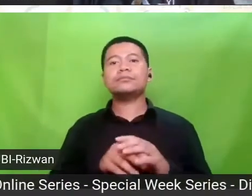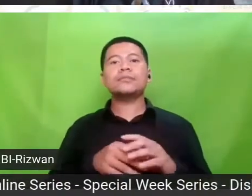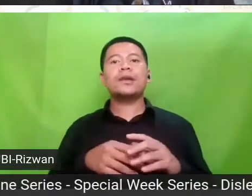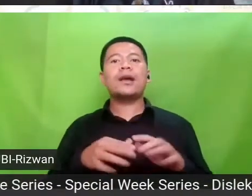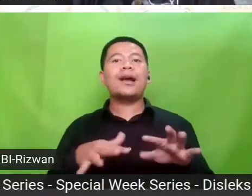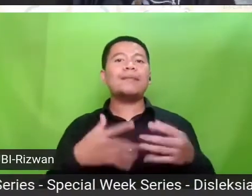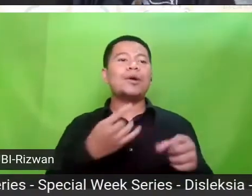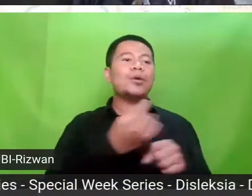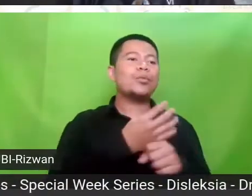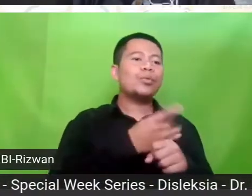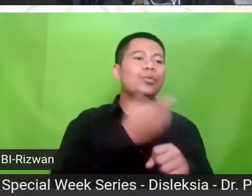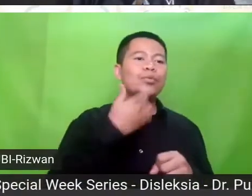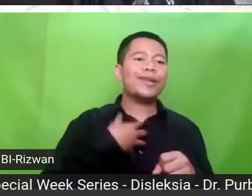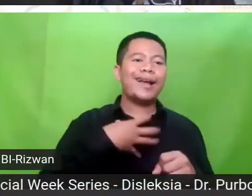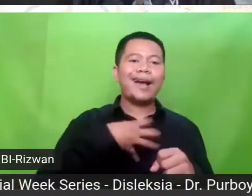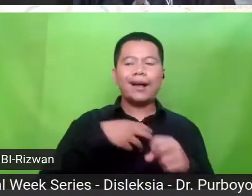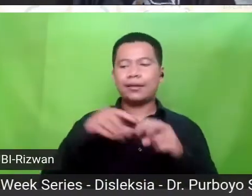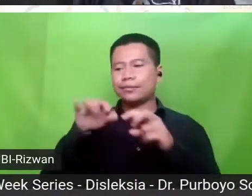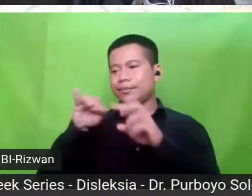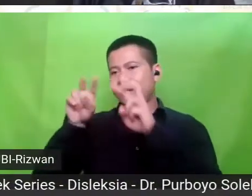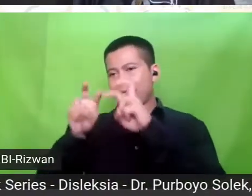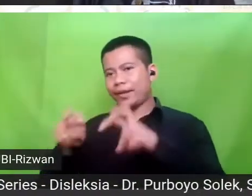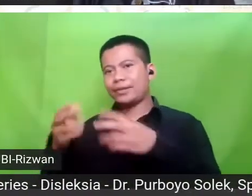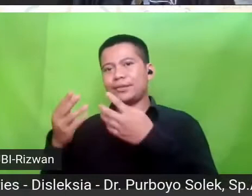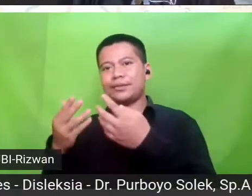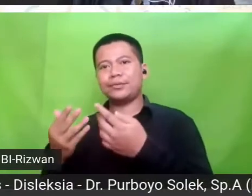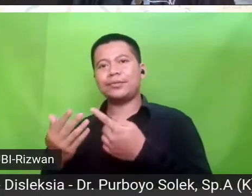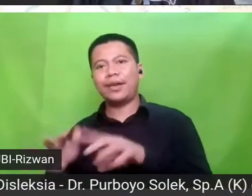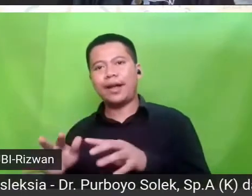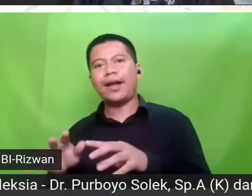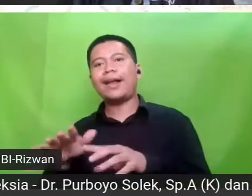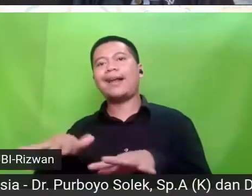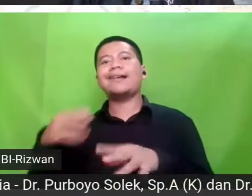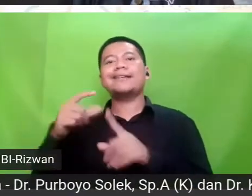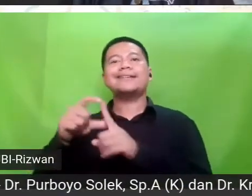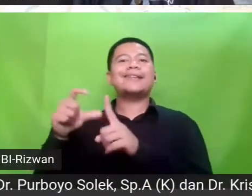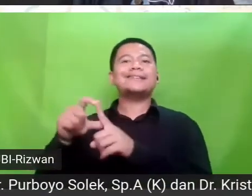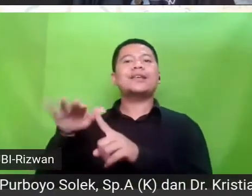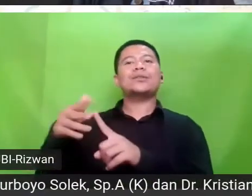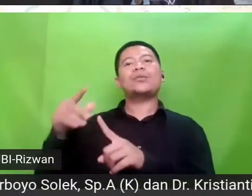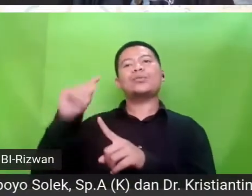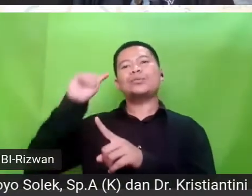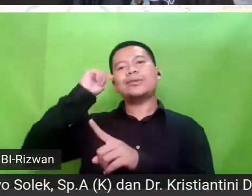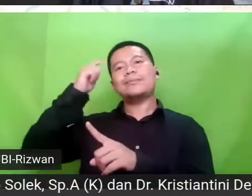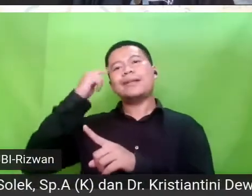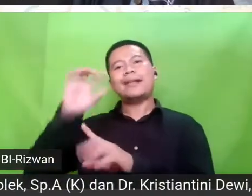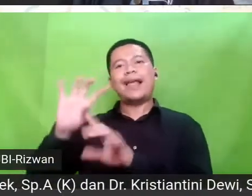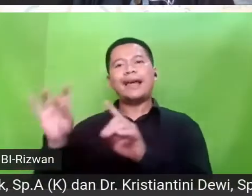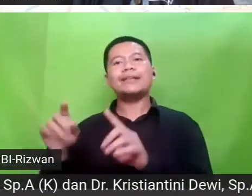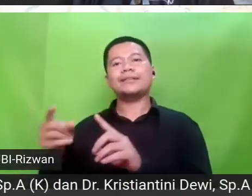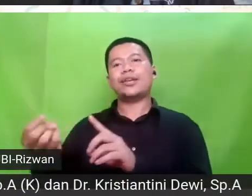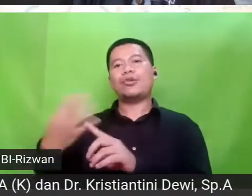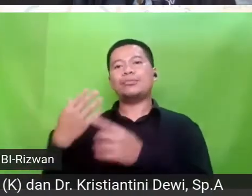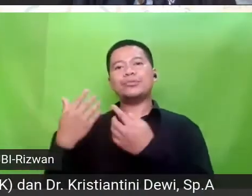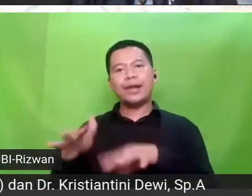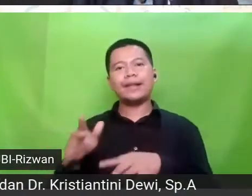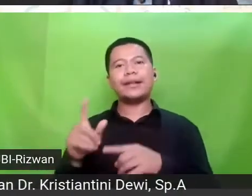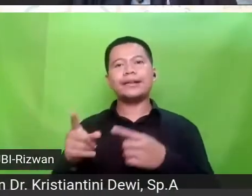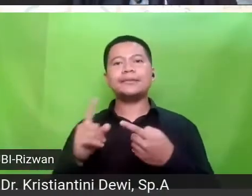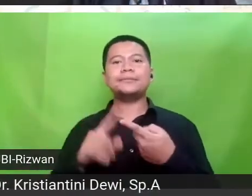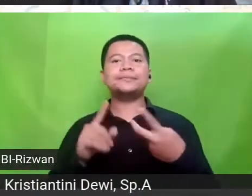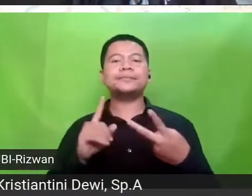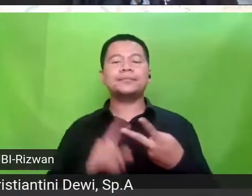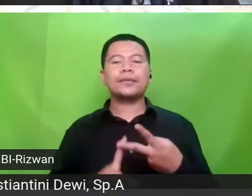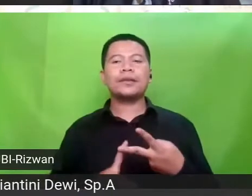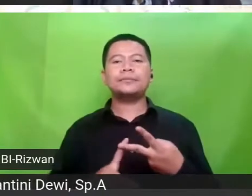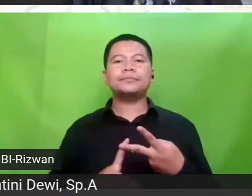untuk melakukan identifikasi anak disleksik atau kesulitan belajar lainnya. Ini sudah terjawab tadi. Kemudian